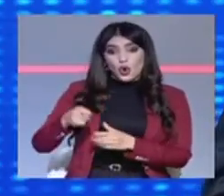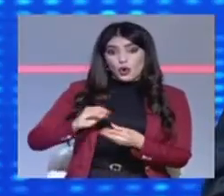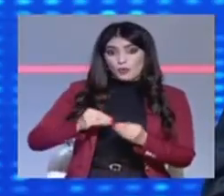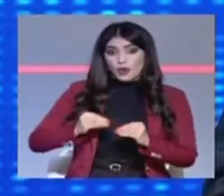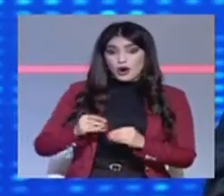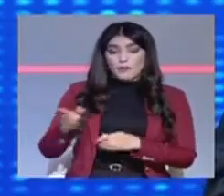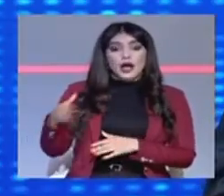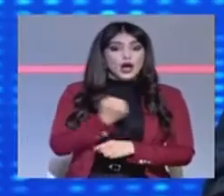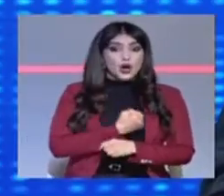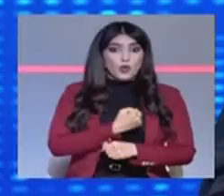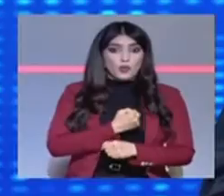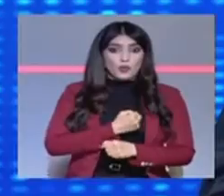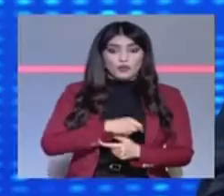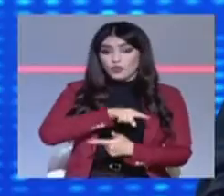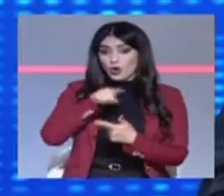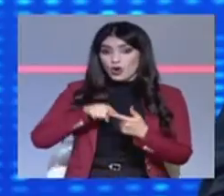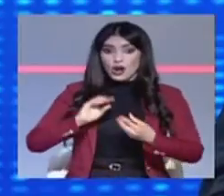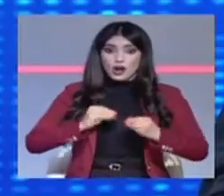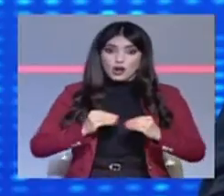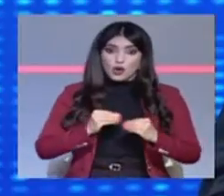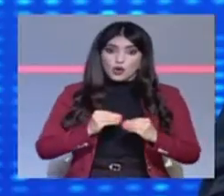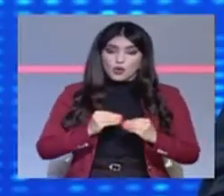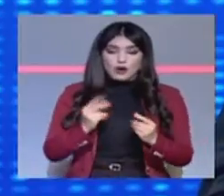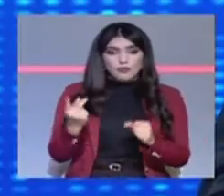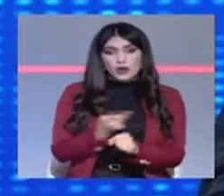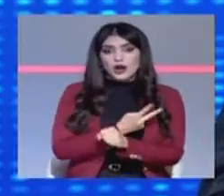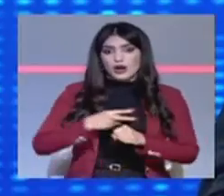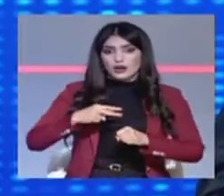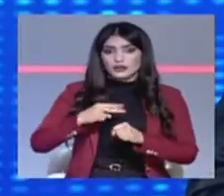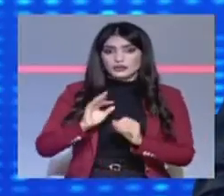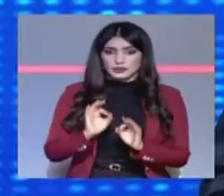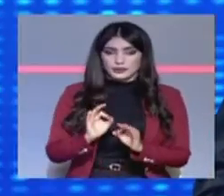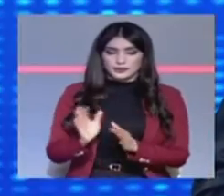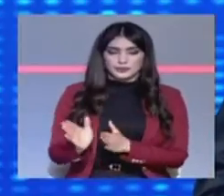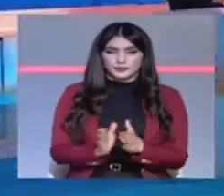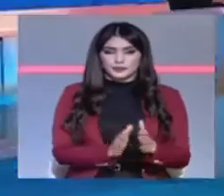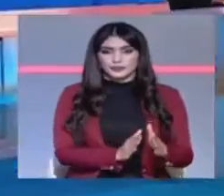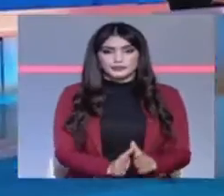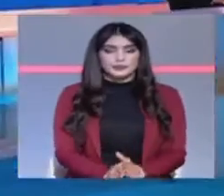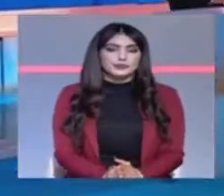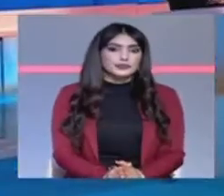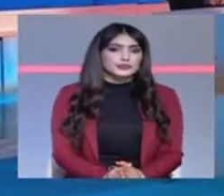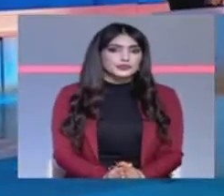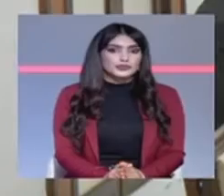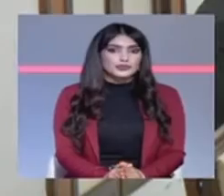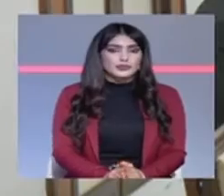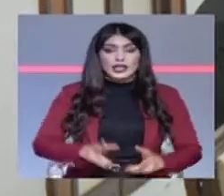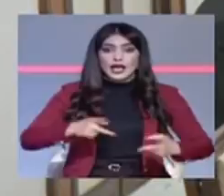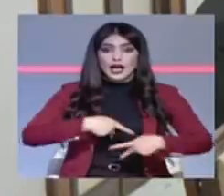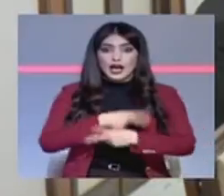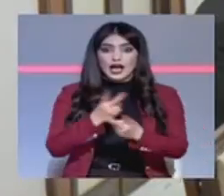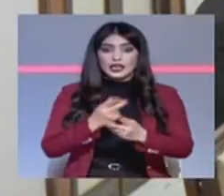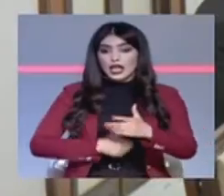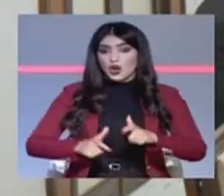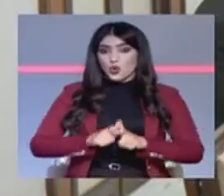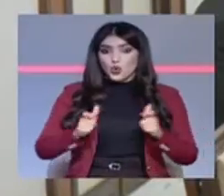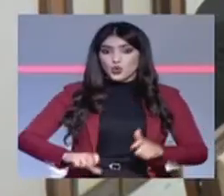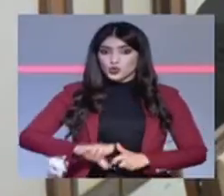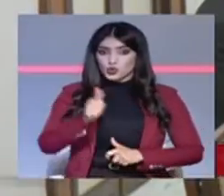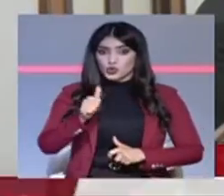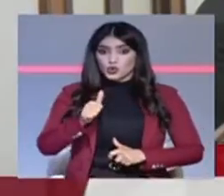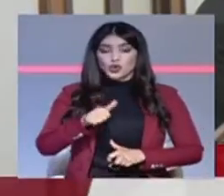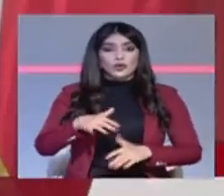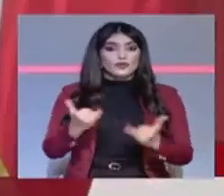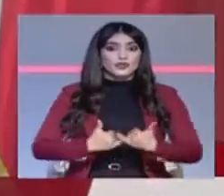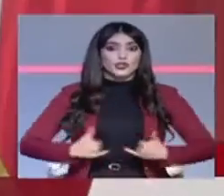بالارهاب والمسائل الحيويه وشديده التاكد اعلن رئيس الحكومه شمل منشيستر